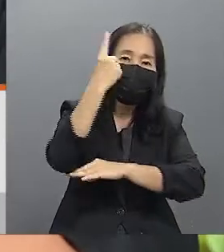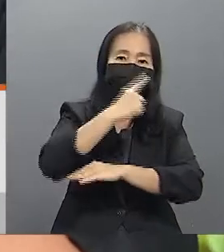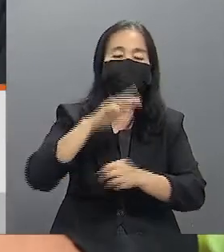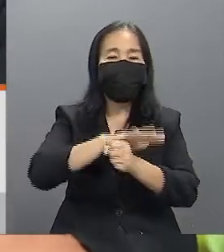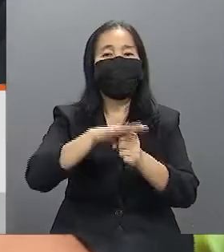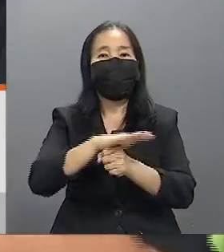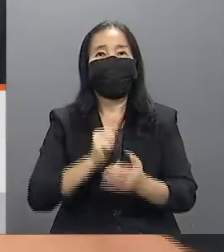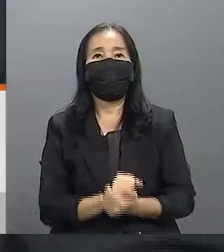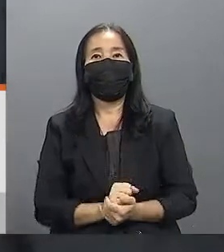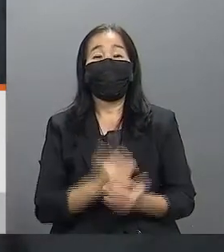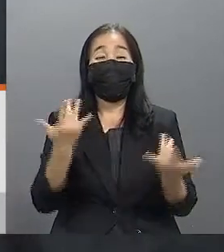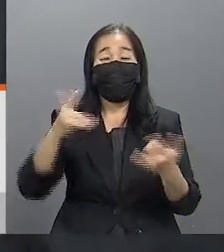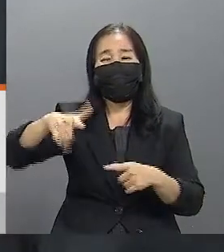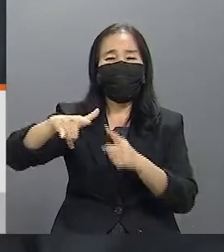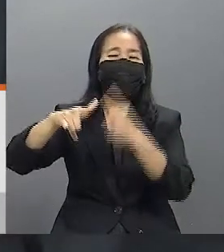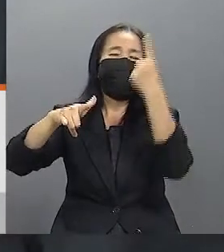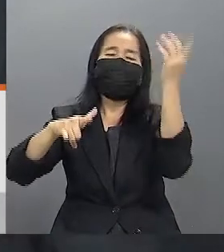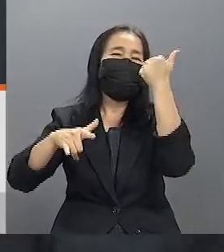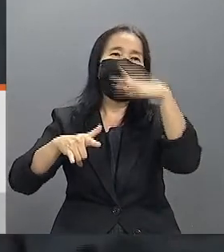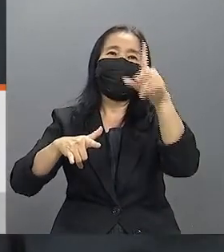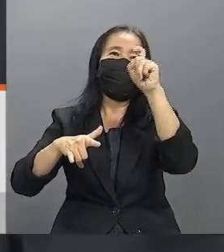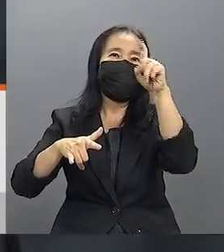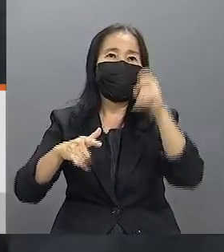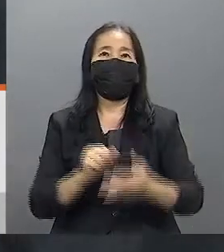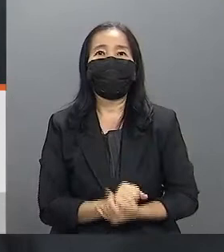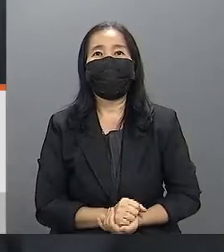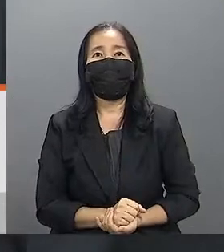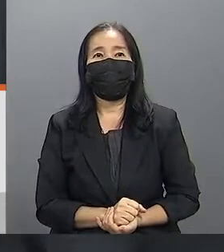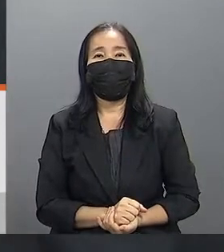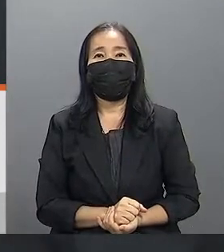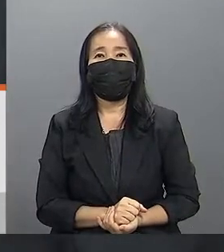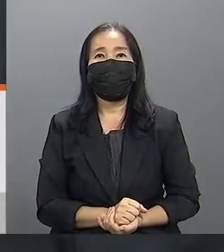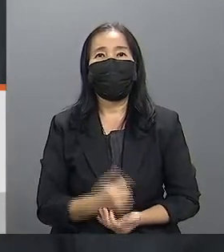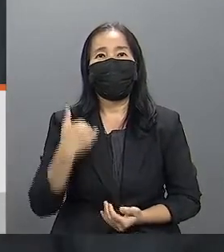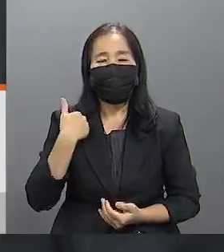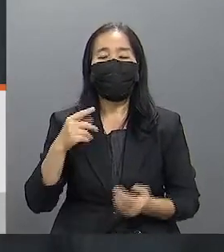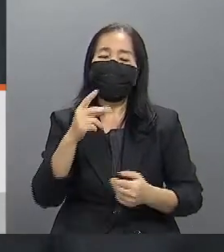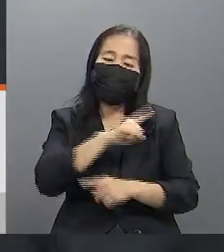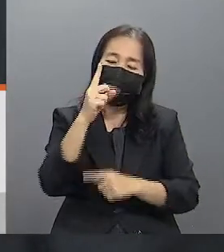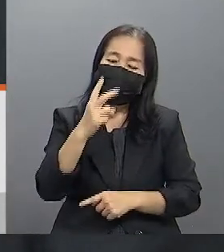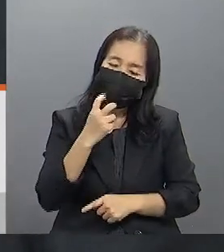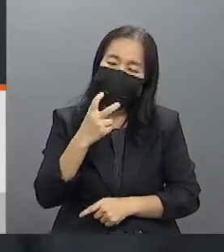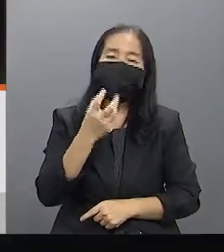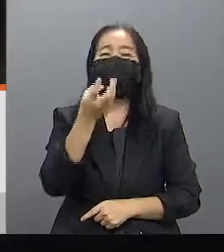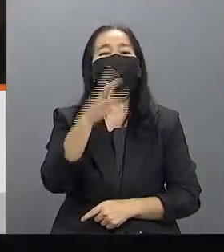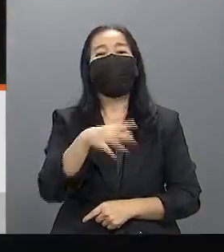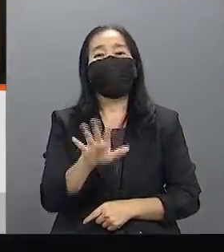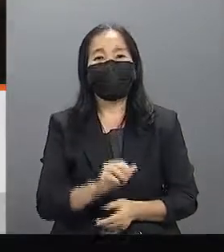ทำทุกๆอย่างเดียวไม่มีเลยตอนนี้100-200หายากเลยค่ะถ้าเป็นตุ๊กๆนะคะ